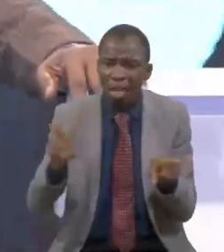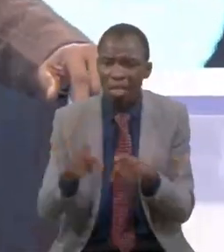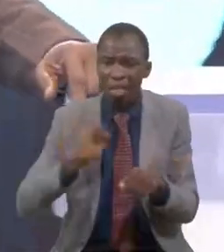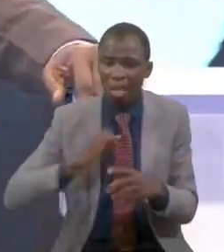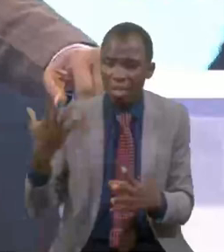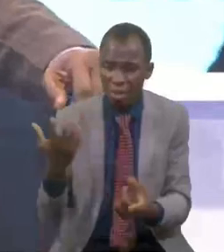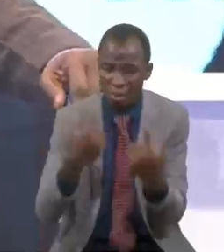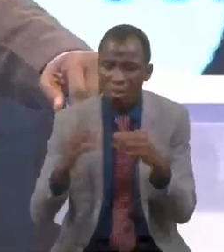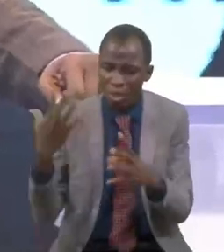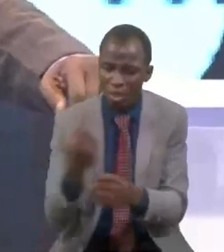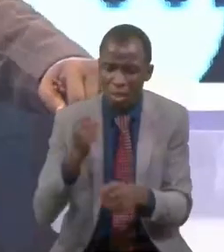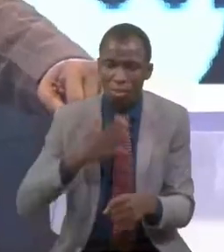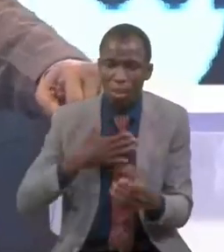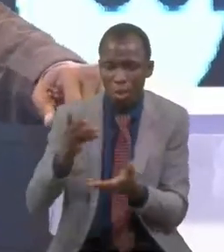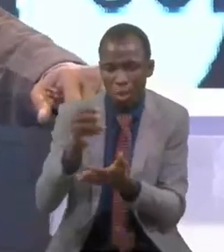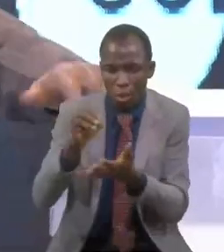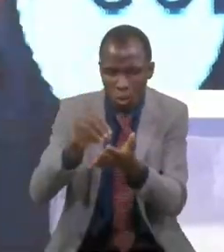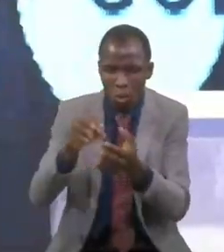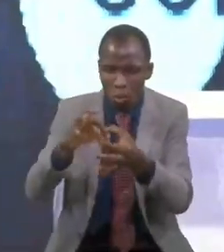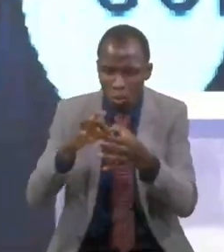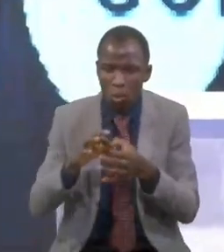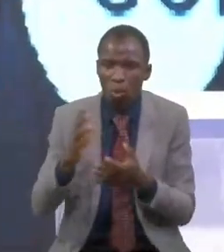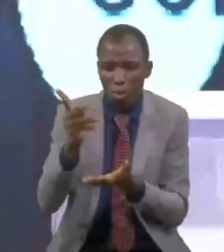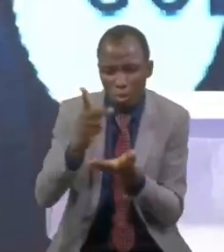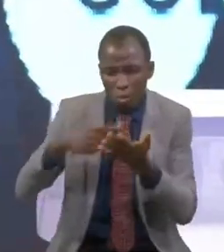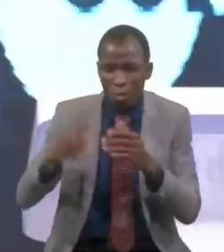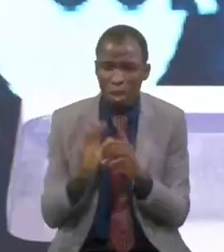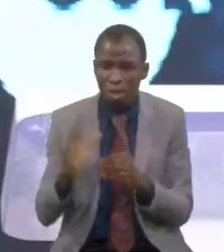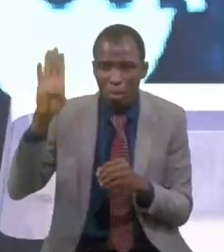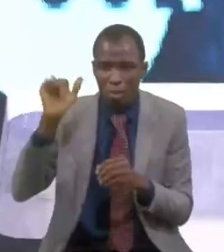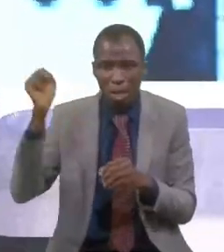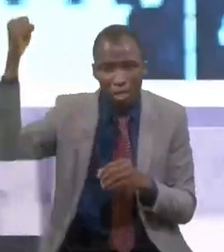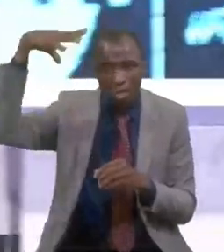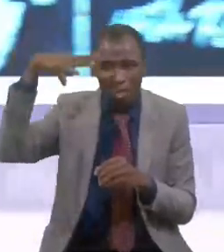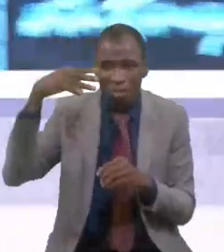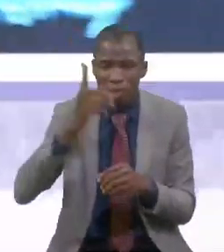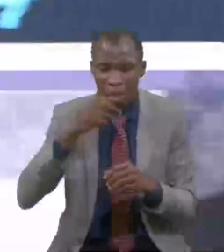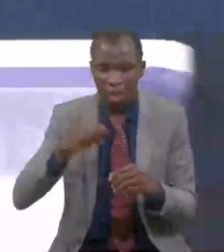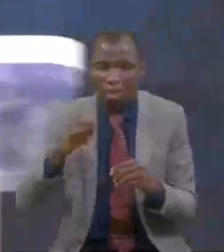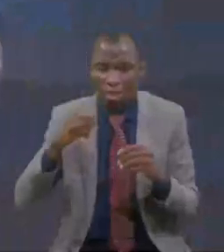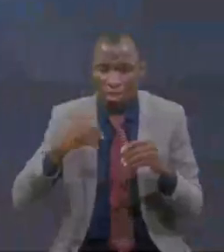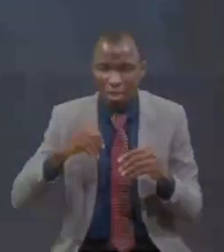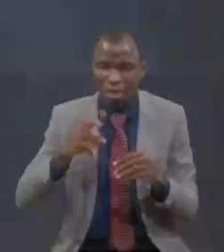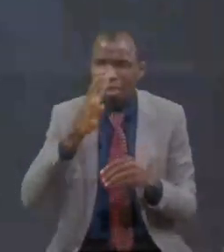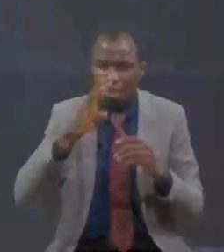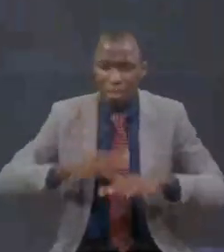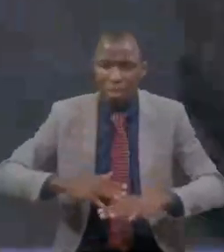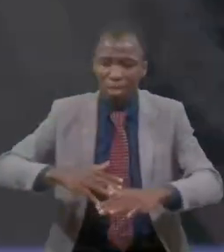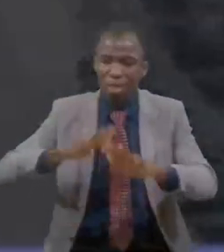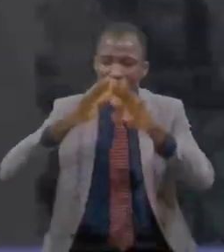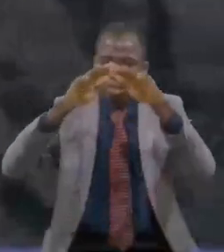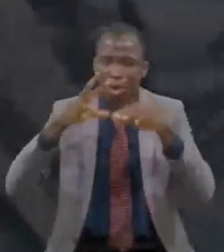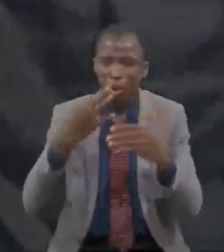viens je prends ma portion de la grâce la mer de de la grâce